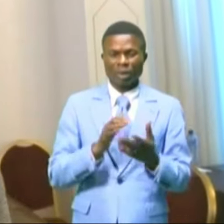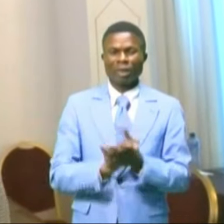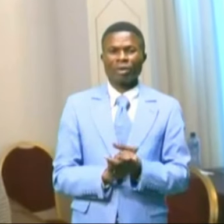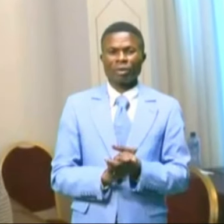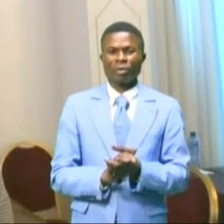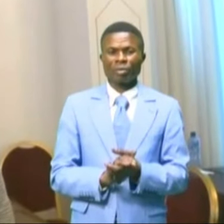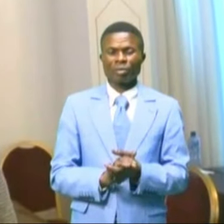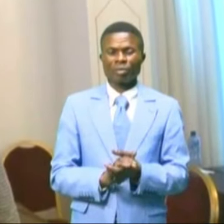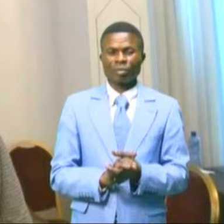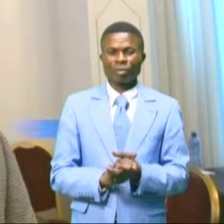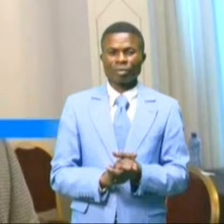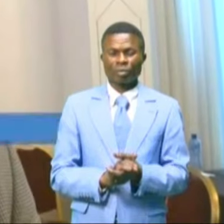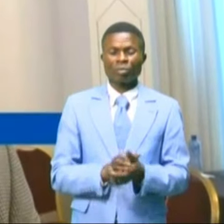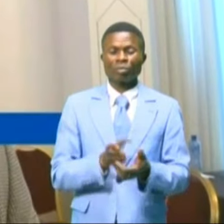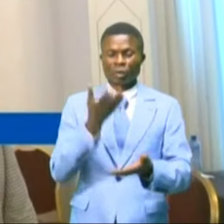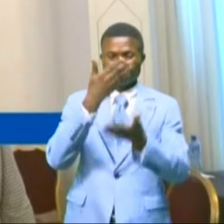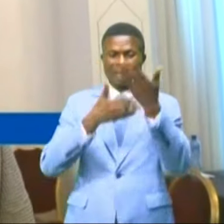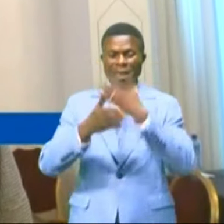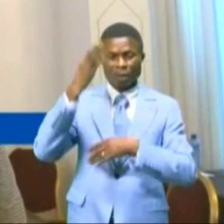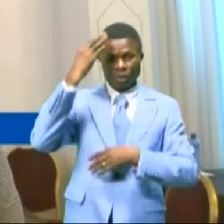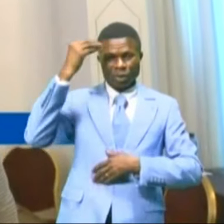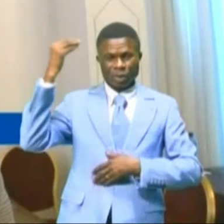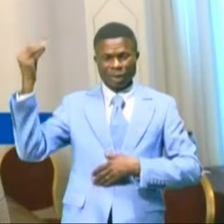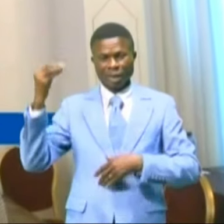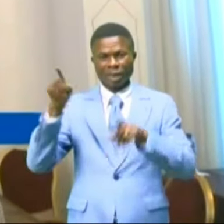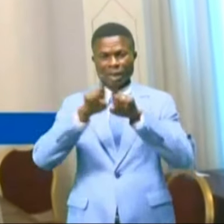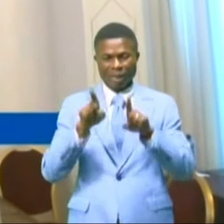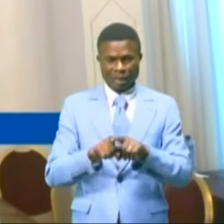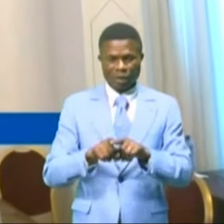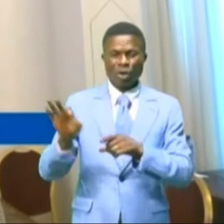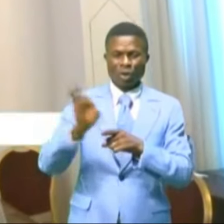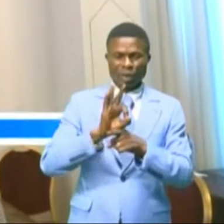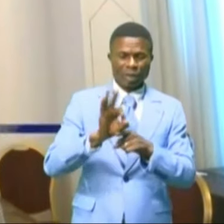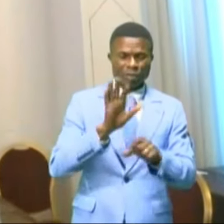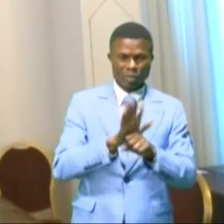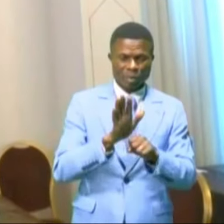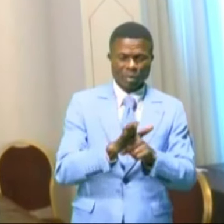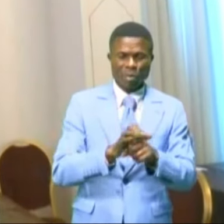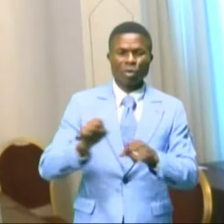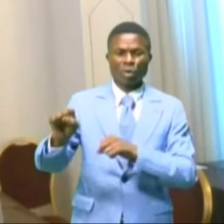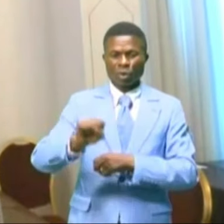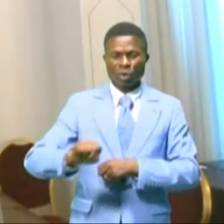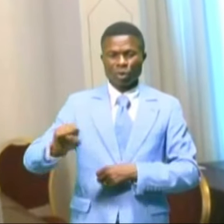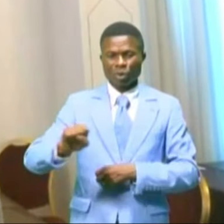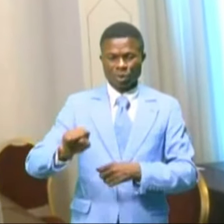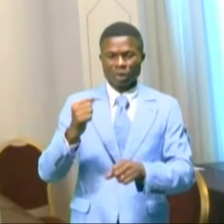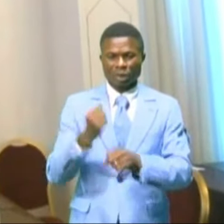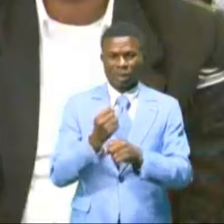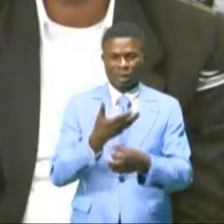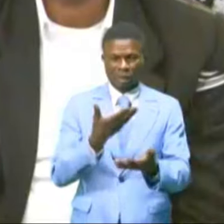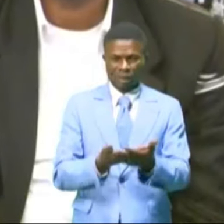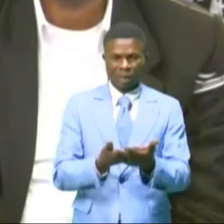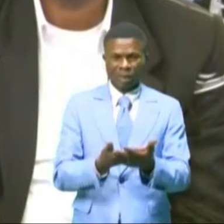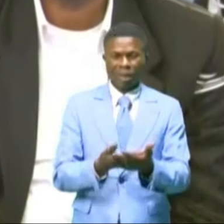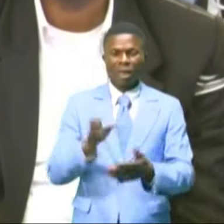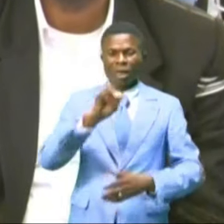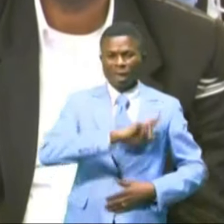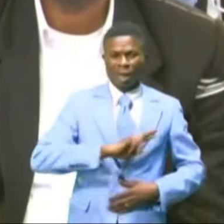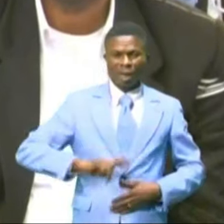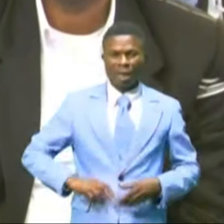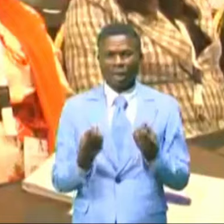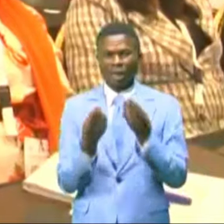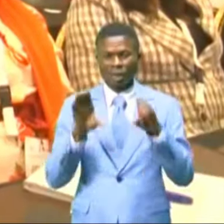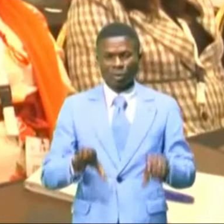cohésion, un meilleur échange d'informations entre les différents acteurs concernés ici en RDC, peut-être